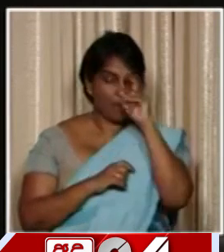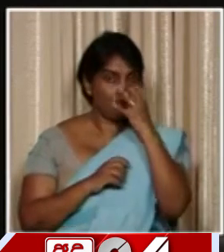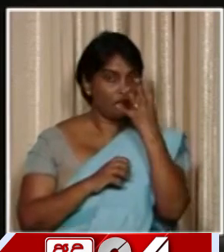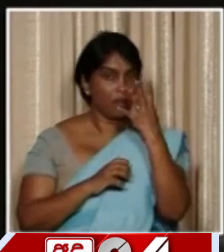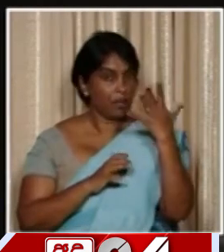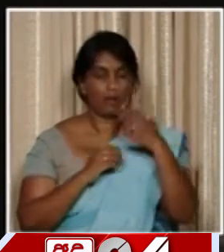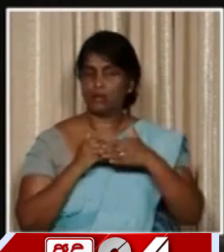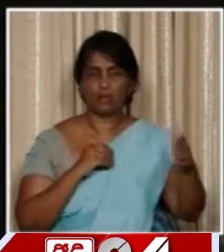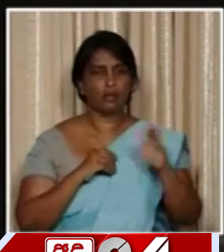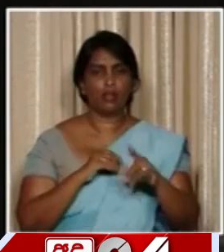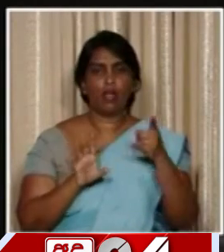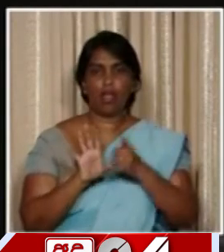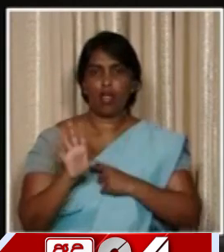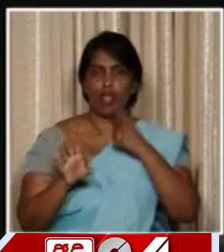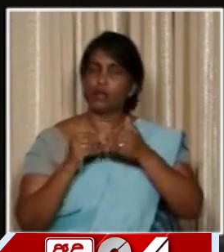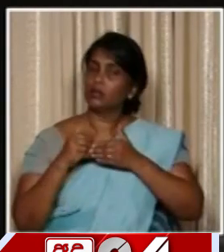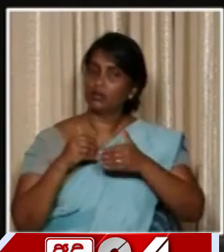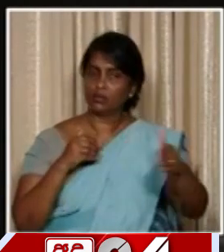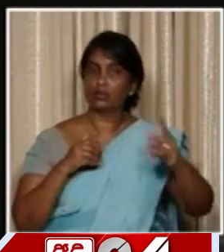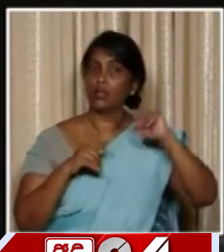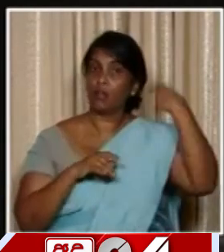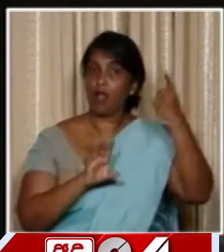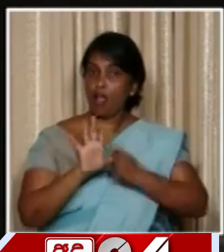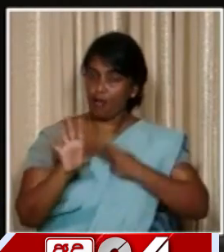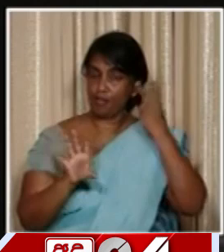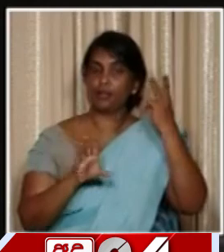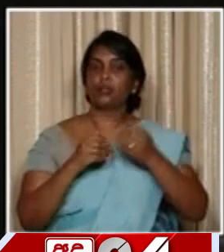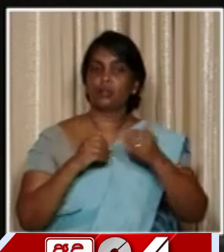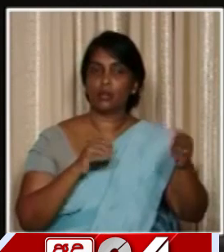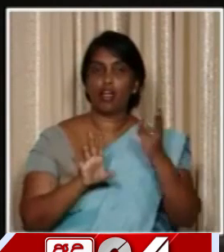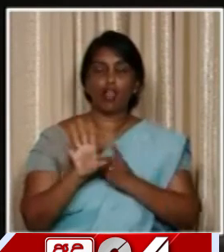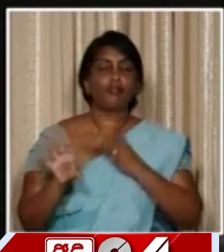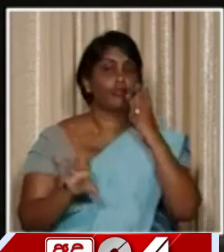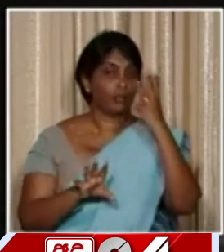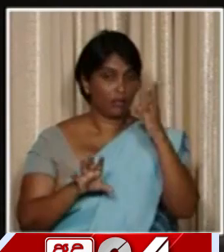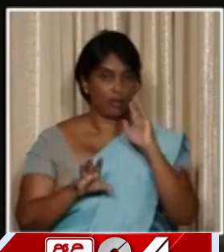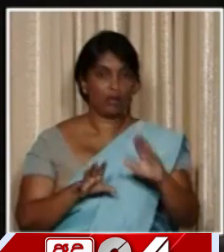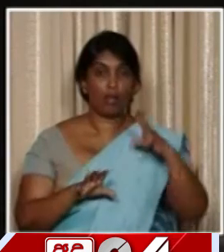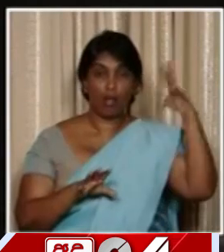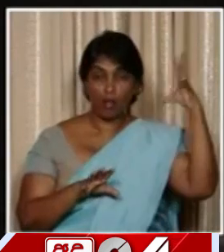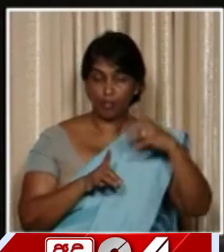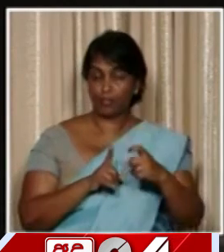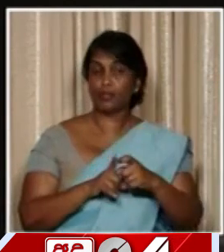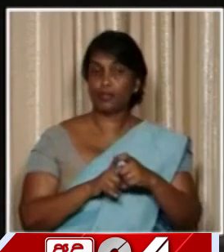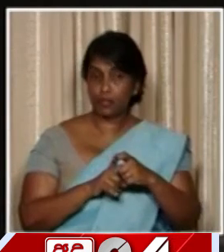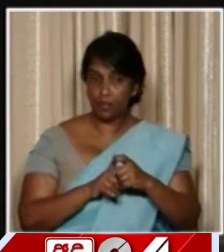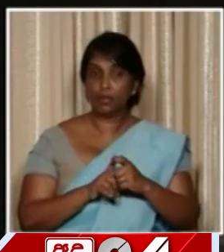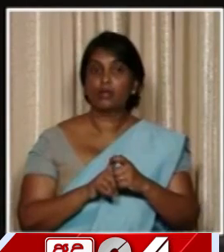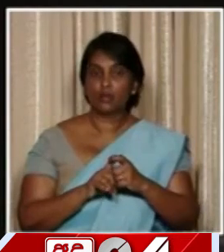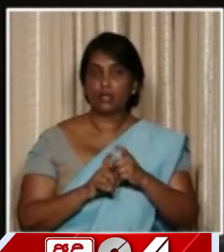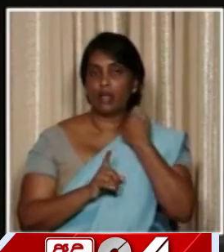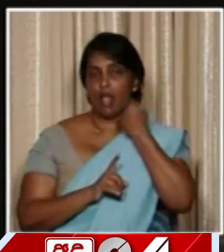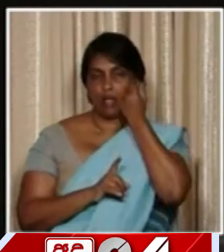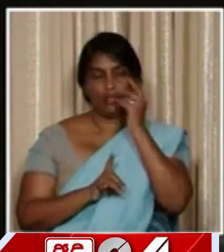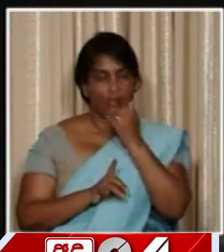5ට පමණක් නෙවෙයි මේ අවුරුදු ඉතුරු කාලටත් ඊළඟ අවුරුදු දෙක වෙනුවෙන් අවුරුදු තුනක කාලයක් සඳහා නියම් තත්ත්වයක් ඇති වෙයි කියන එක තමයි උපකල්පනය